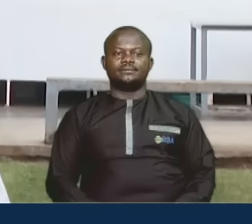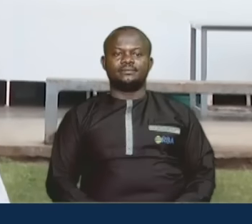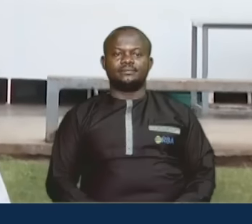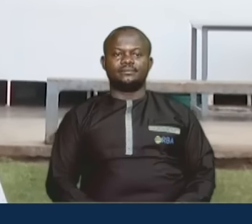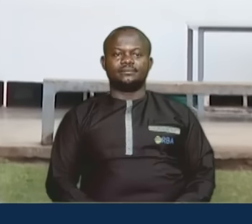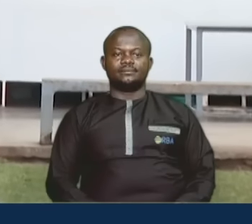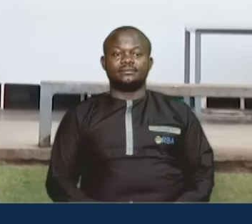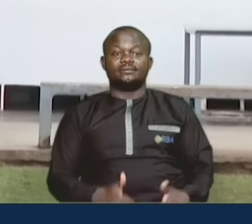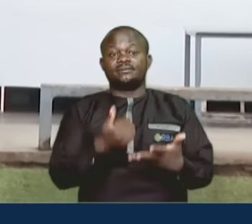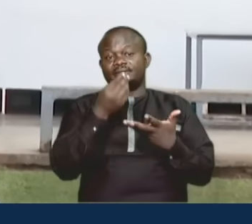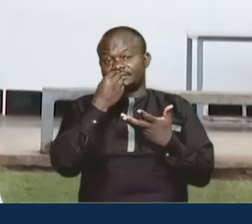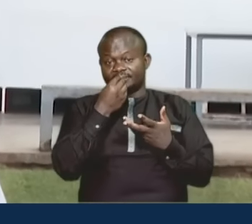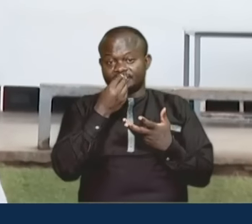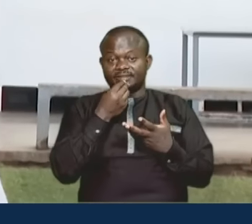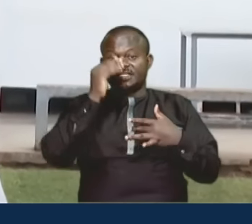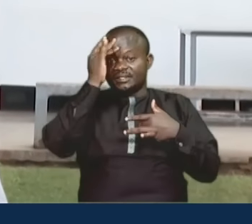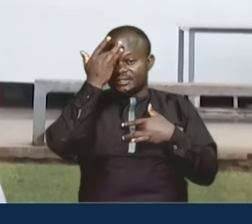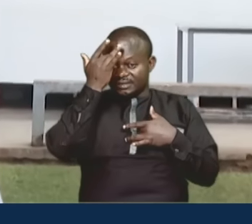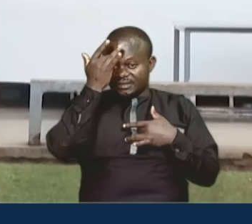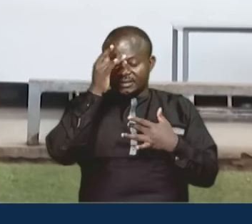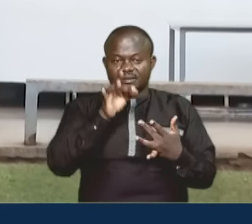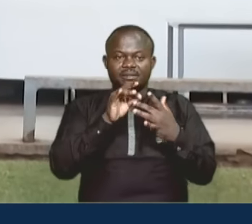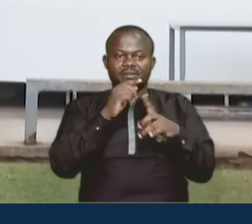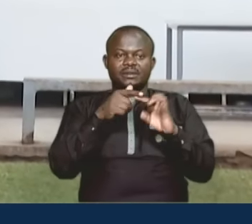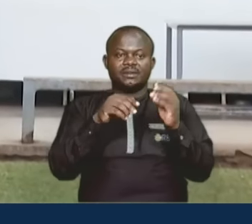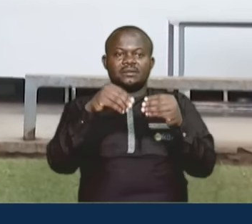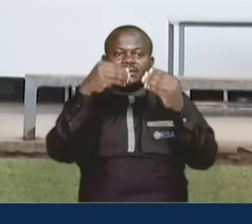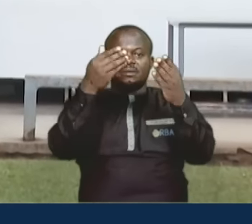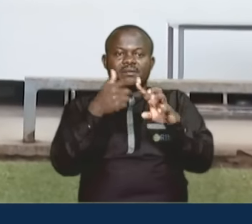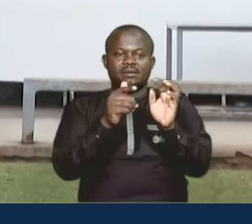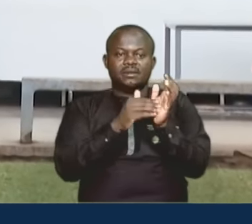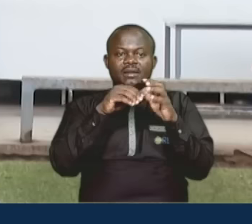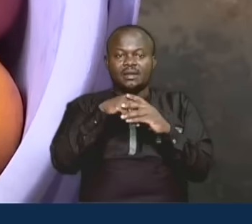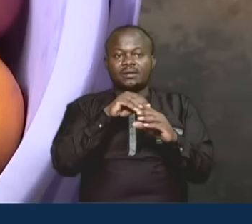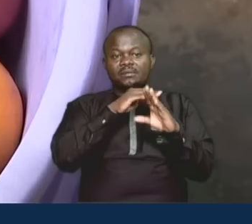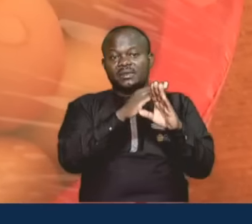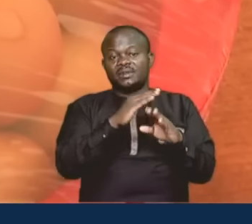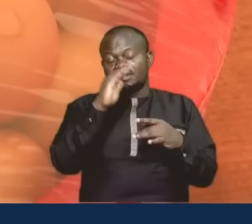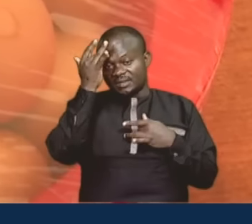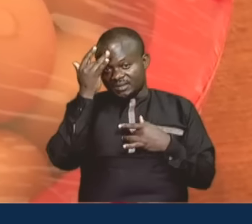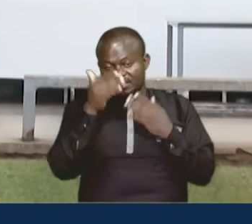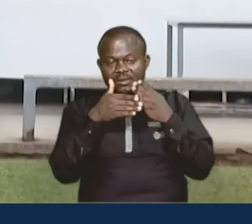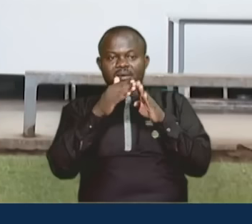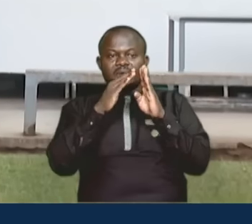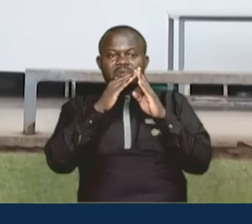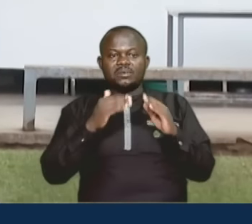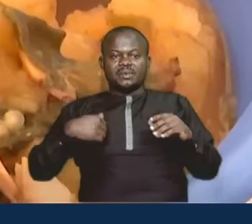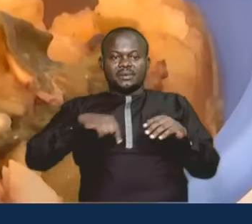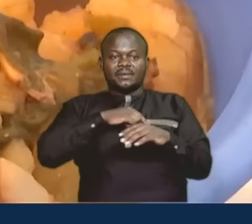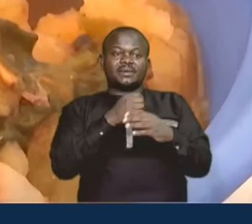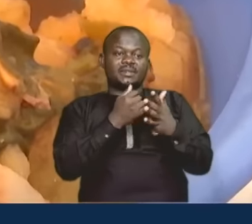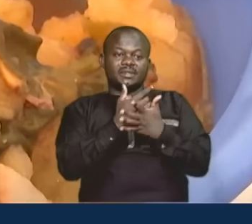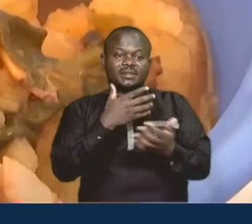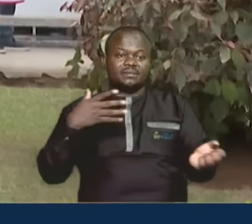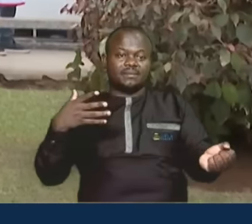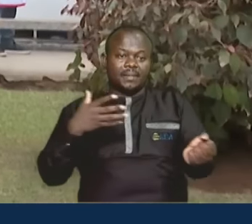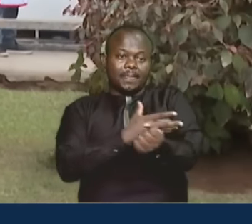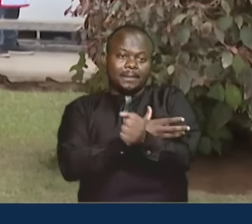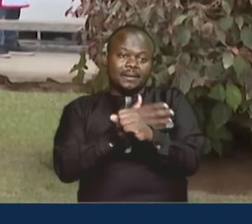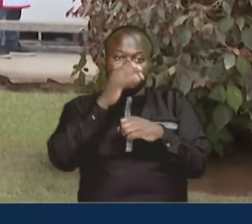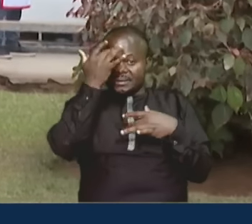usibye amafunguro aba barwaye by'umwihariko n'abarwaza bahabwa arimo ibirinda indwara ibyubaka umubiri ndetse n'ibitera imbaraga